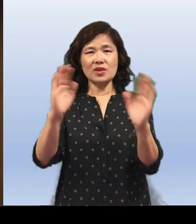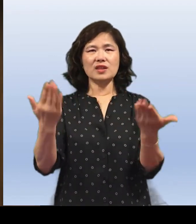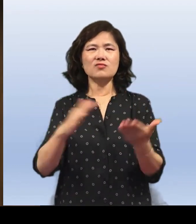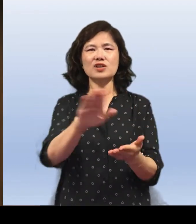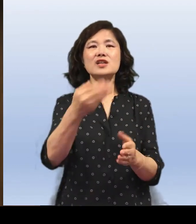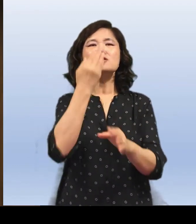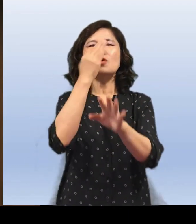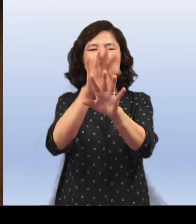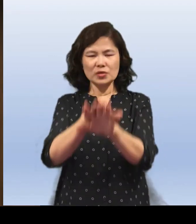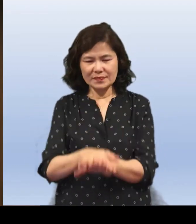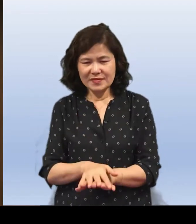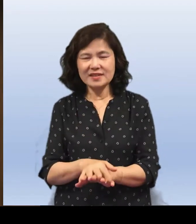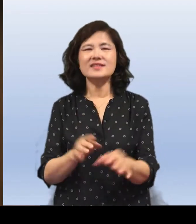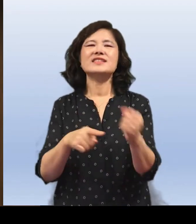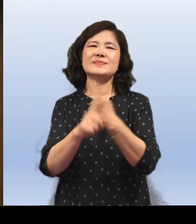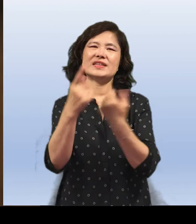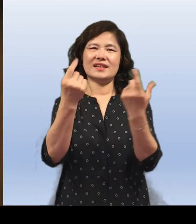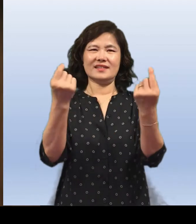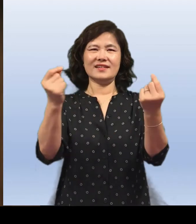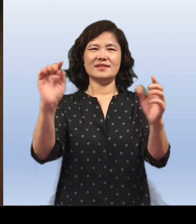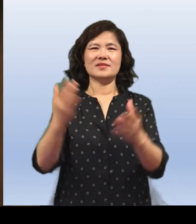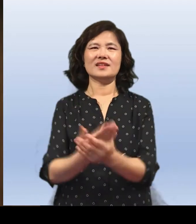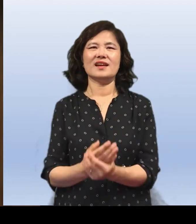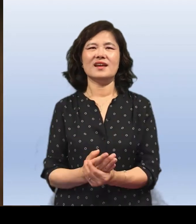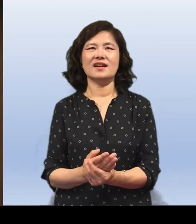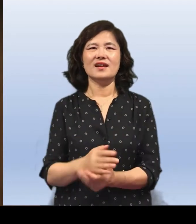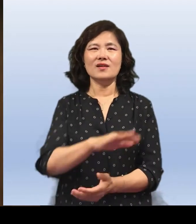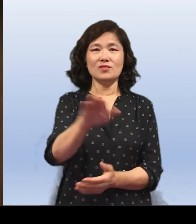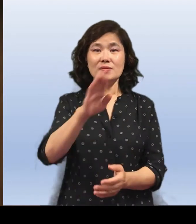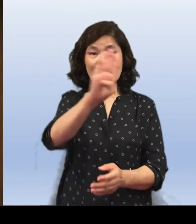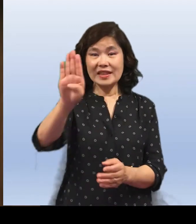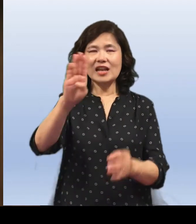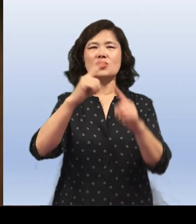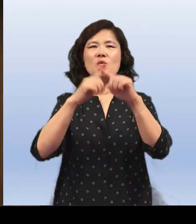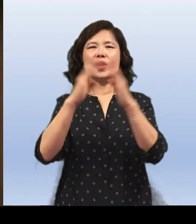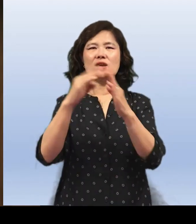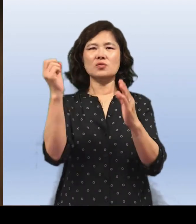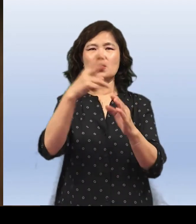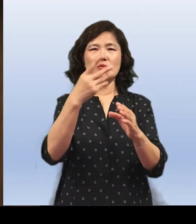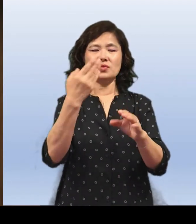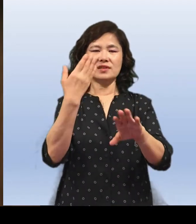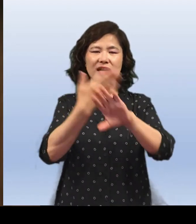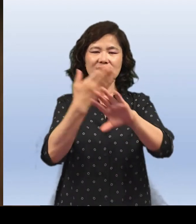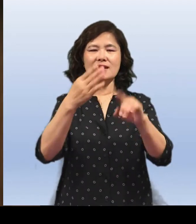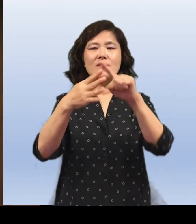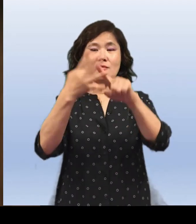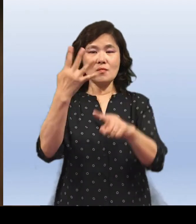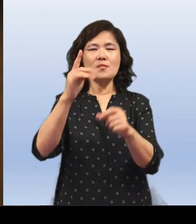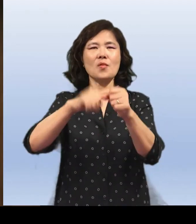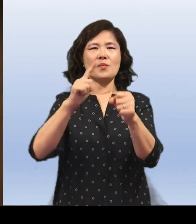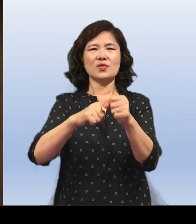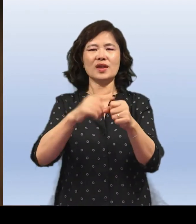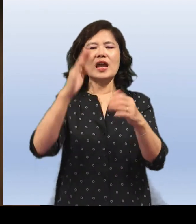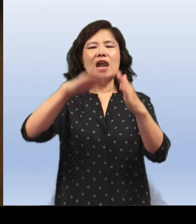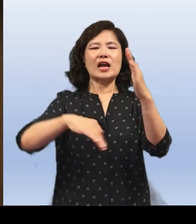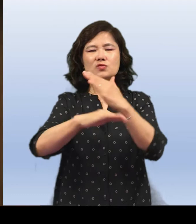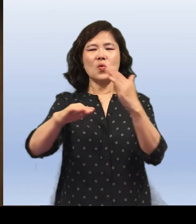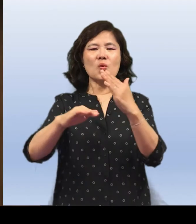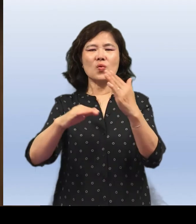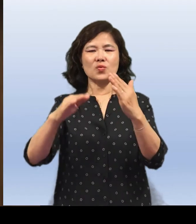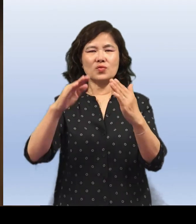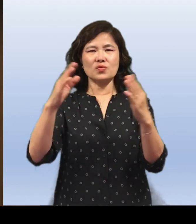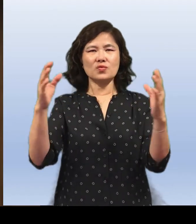우리 성도님들을 의미하는 것이죠. 여러분, 저희 베델교회의 또 다른 사역의 모토 중에 하나는 바로 가족